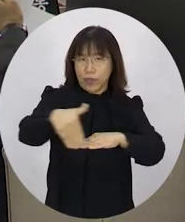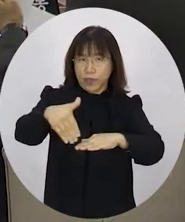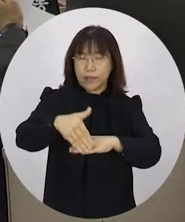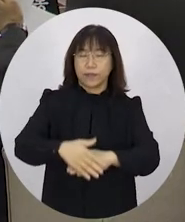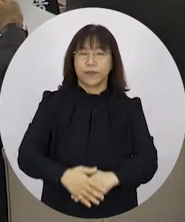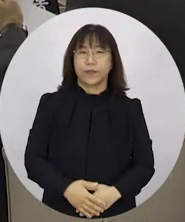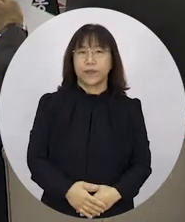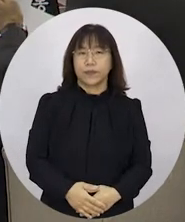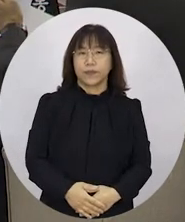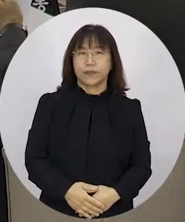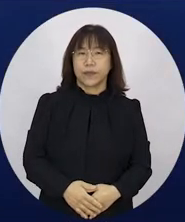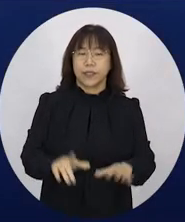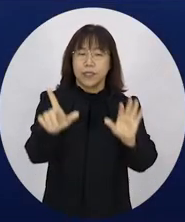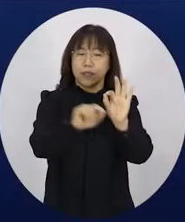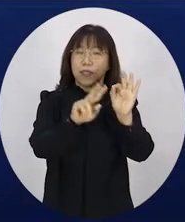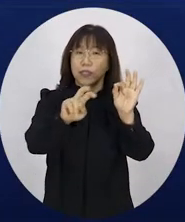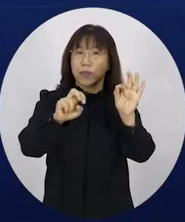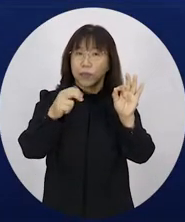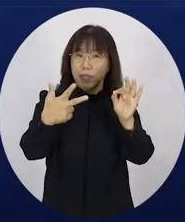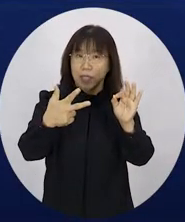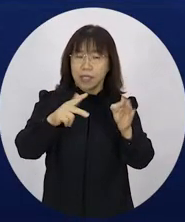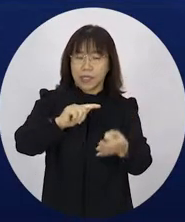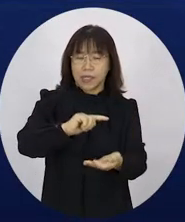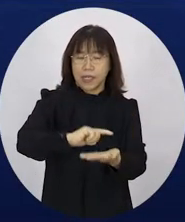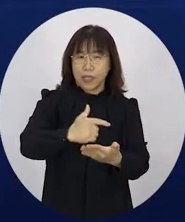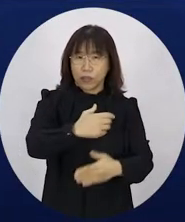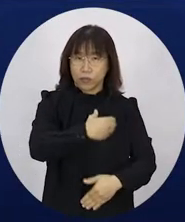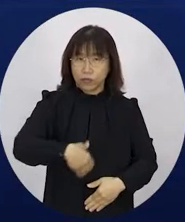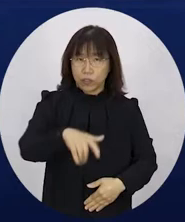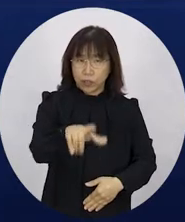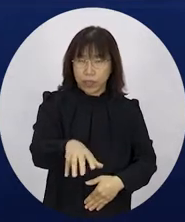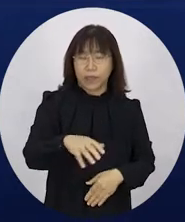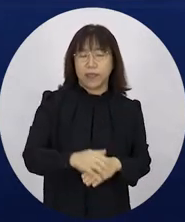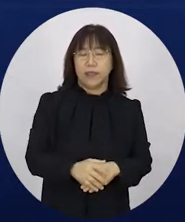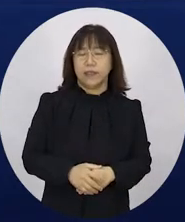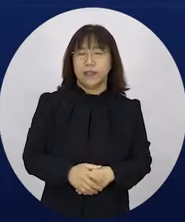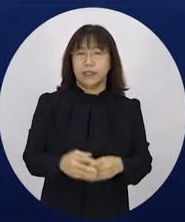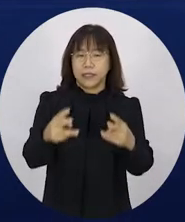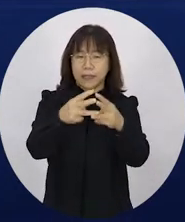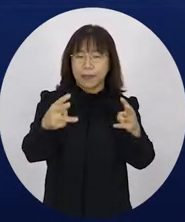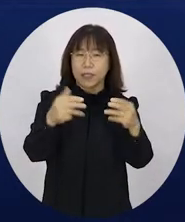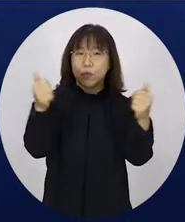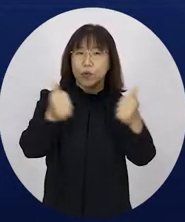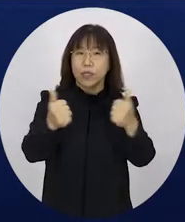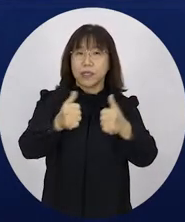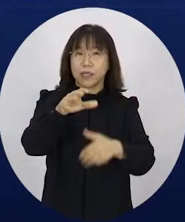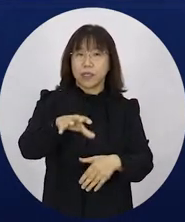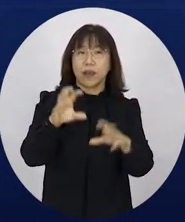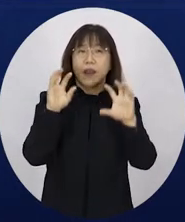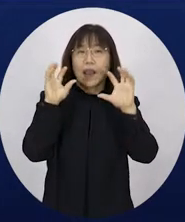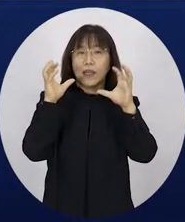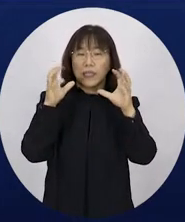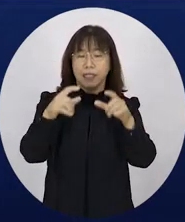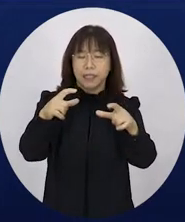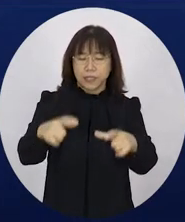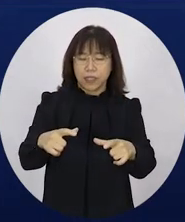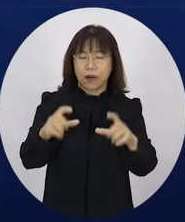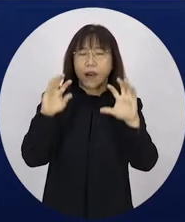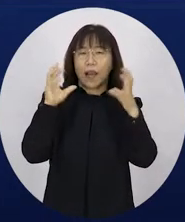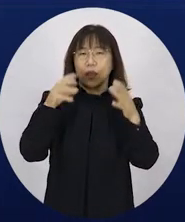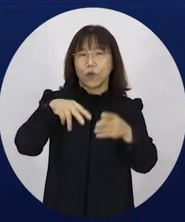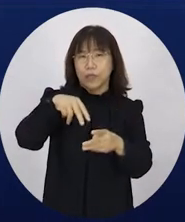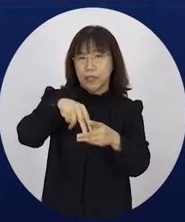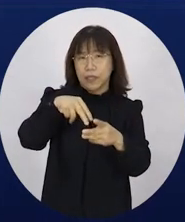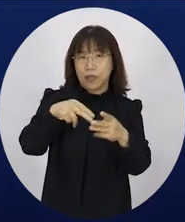예정입니다. 지난 27일 강서구청 3층 대회의실에서 2022 강서구